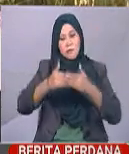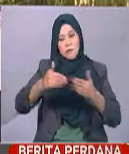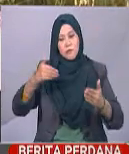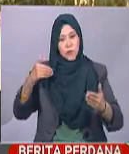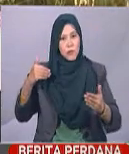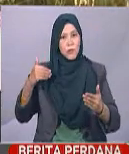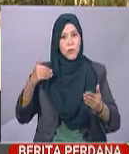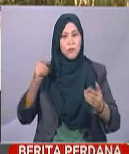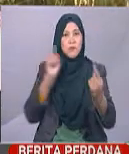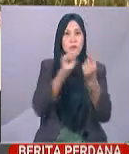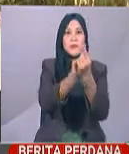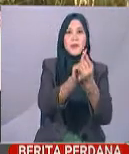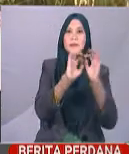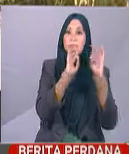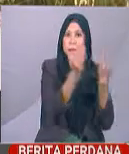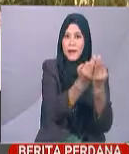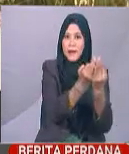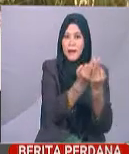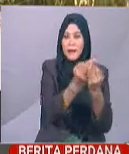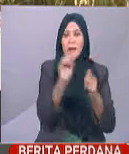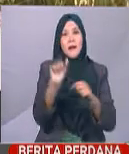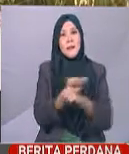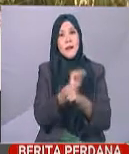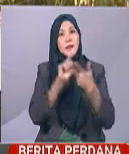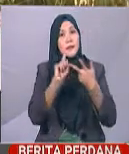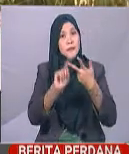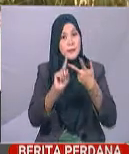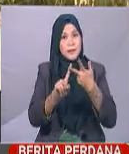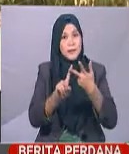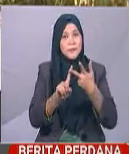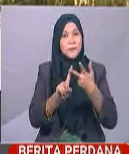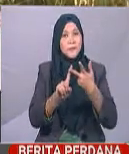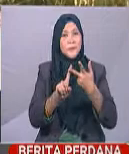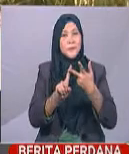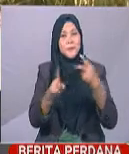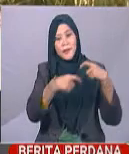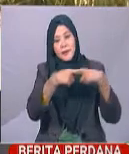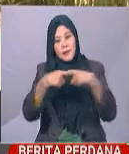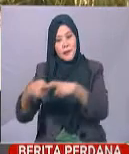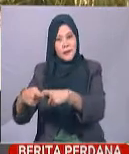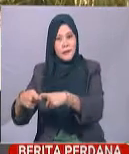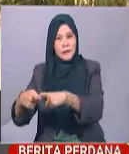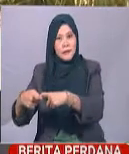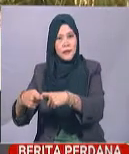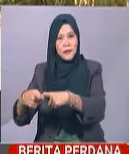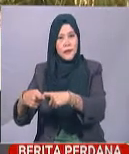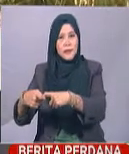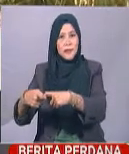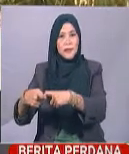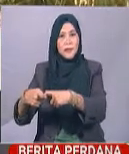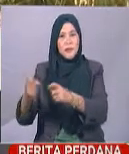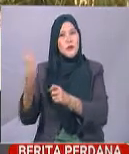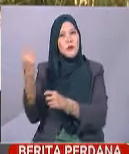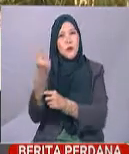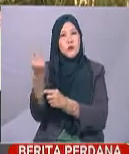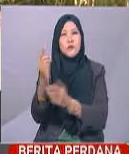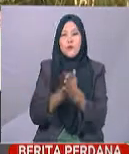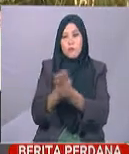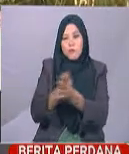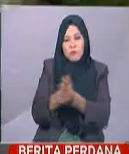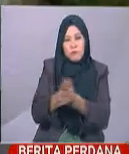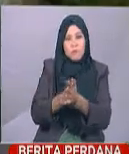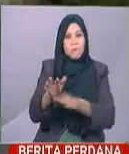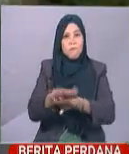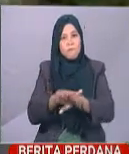dengan adik Olga dan amalan ketiga yang tertinggi adalah berkaitan dengan sentiasa membasuh tangan dengan